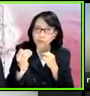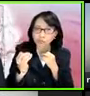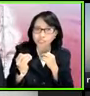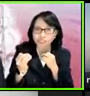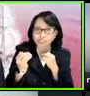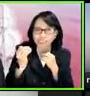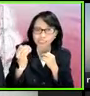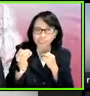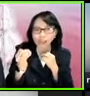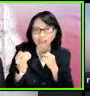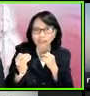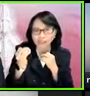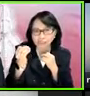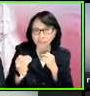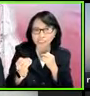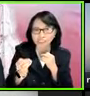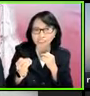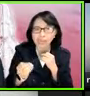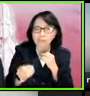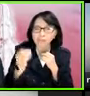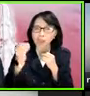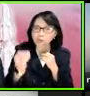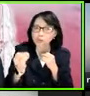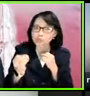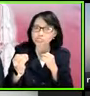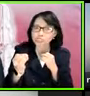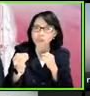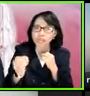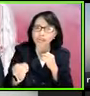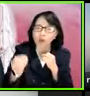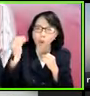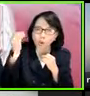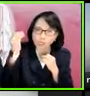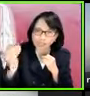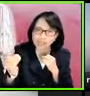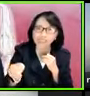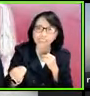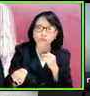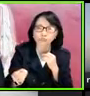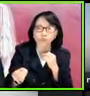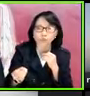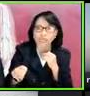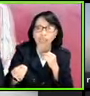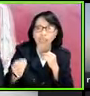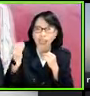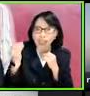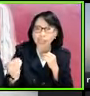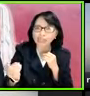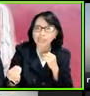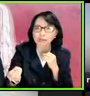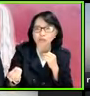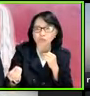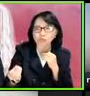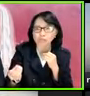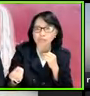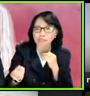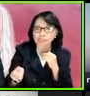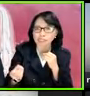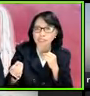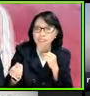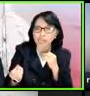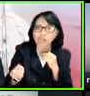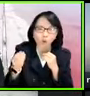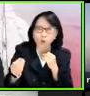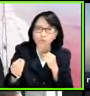Paulus itu adalah Rasul kita Paulus itu adalah orang yang diutus oleh Allah Yang Mahakuasa